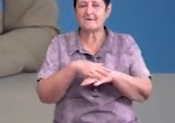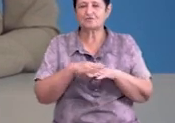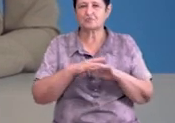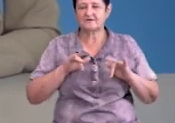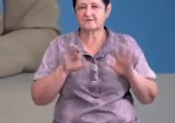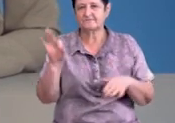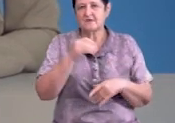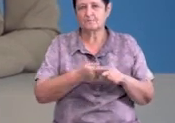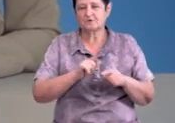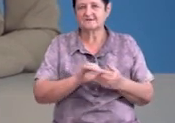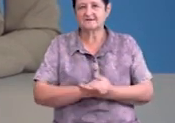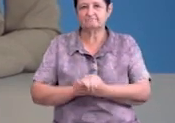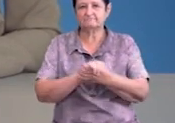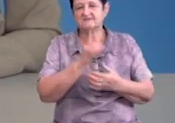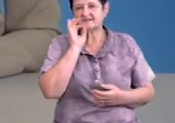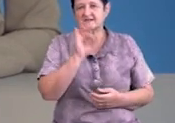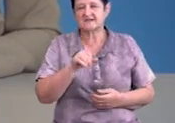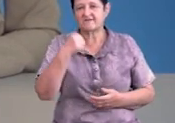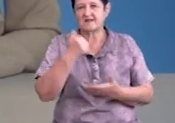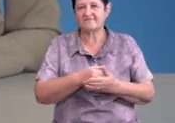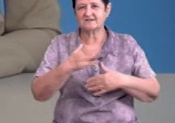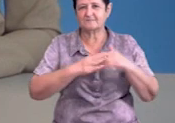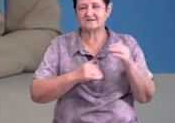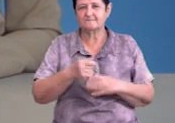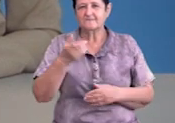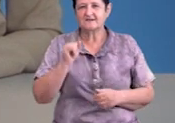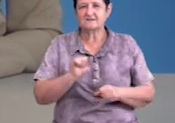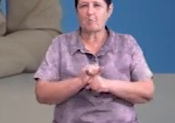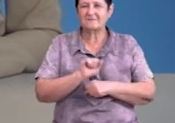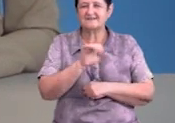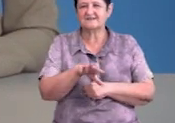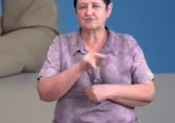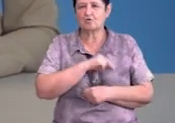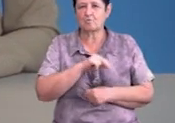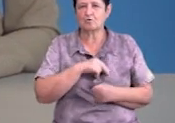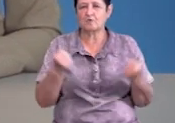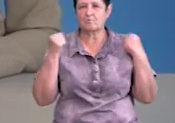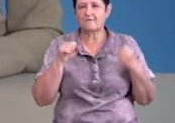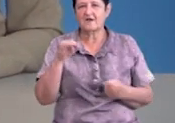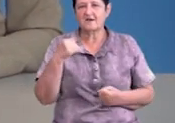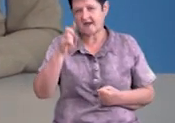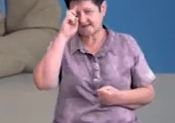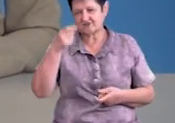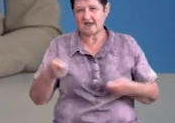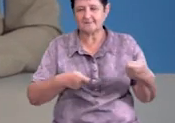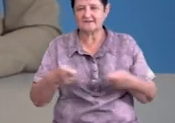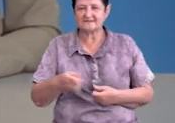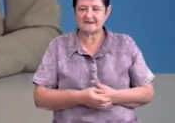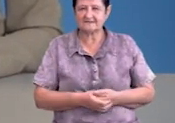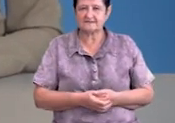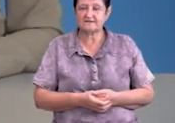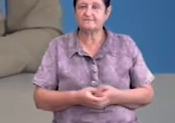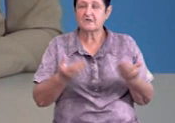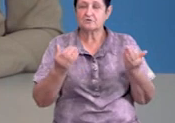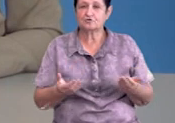це Суспільному сказав головний спеціаліст з мобілізаційної оборонної роботи Бобровицької райдержадміністрації Олег Кириченко.